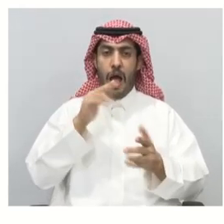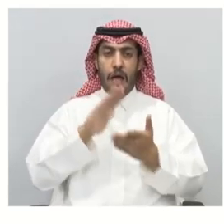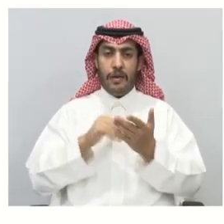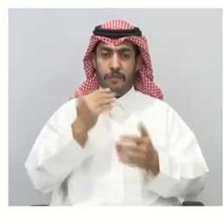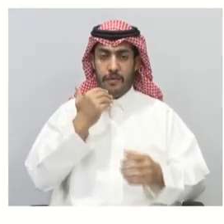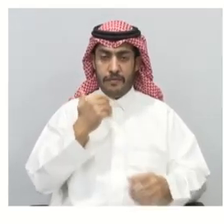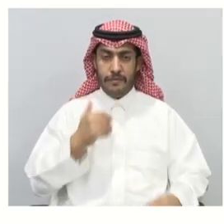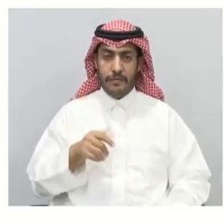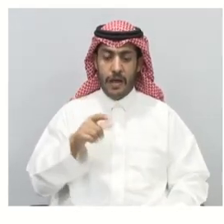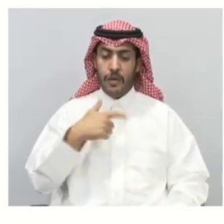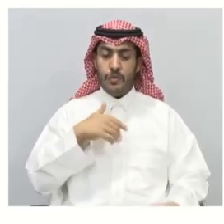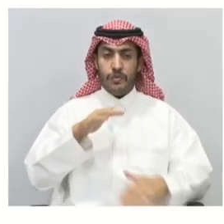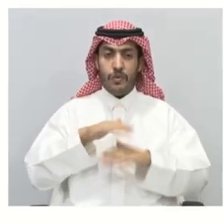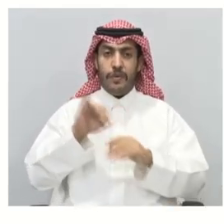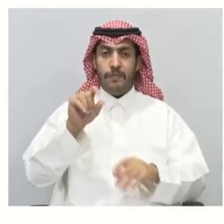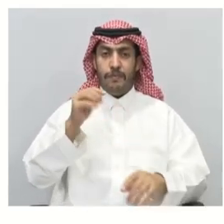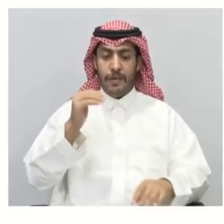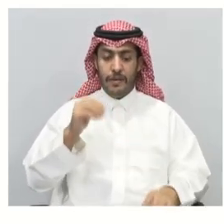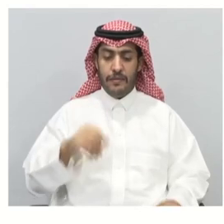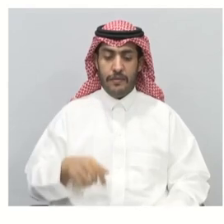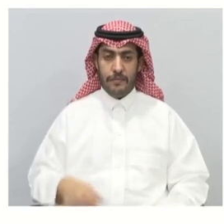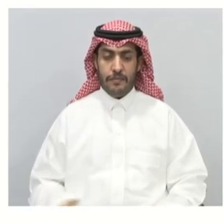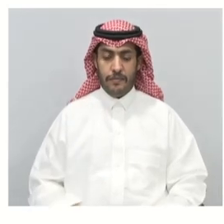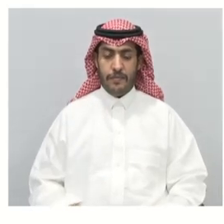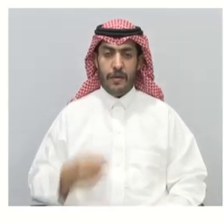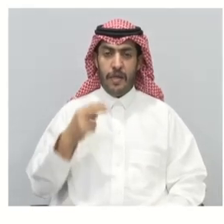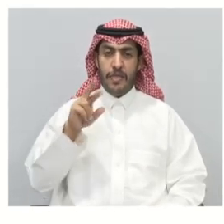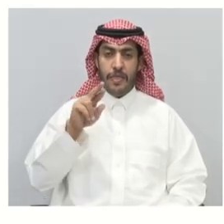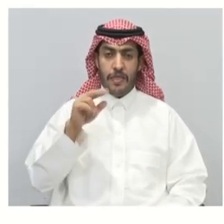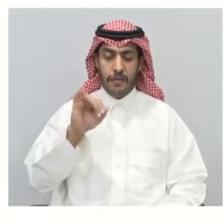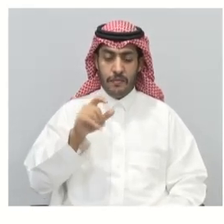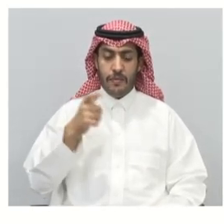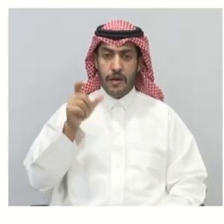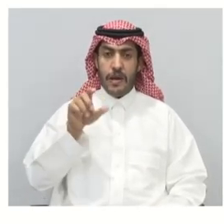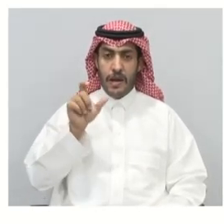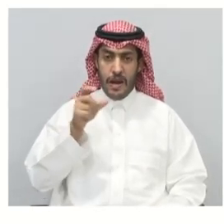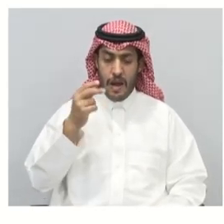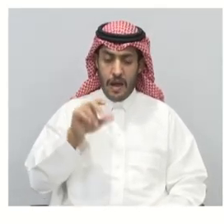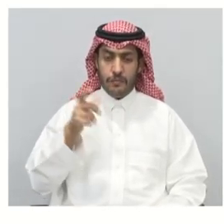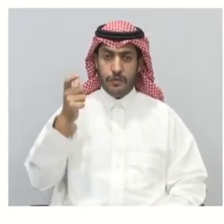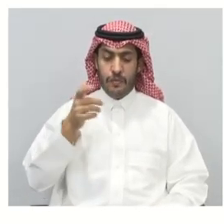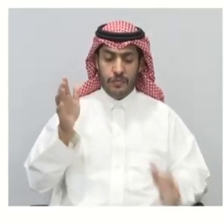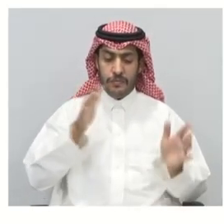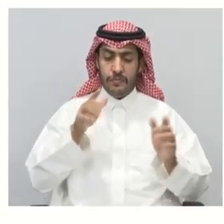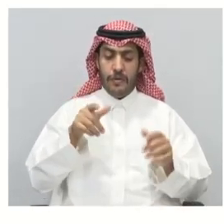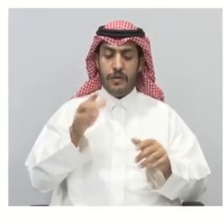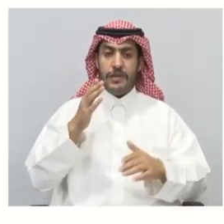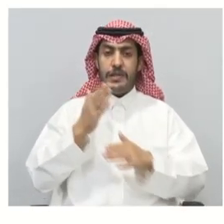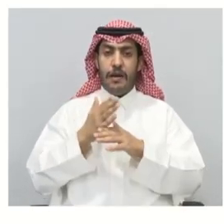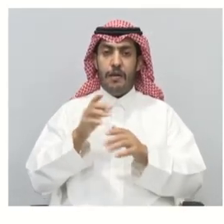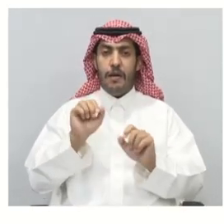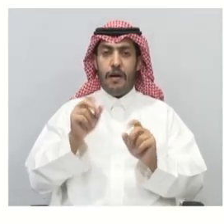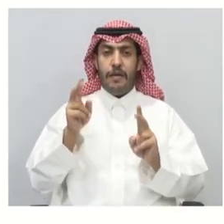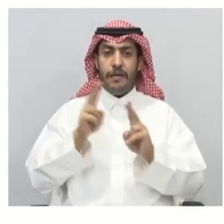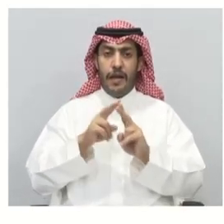اسلوب مدح من هنا ما فيه يعني شيء من الذنب ونقول هنا نعمه شمس والرياح وقوه المد والجزر لانها